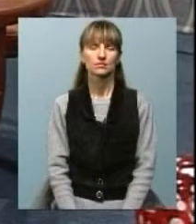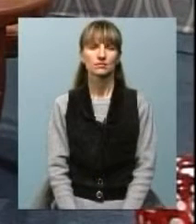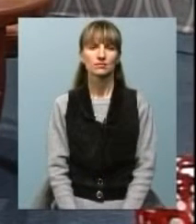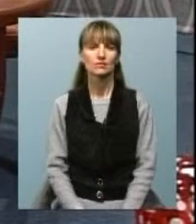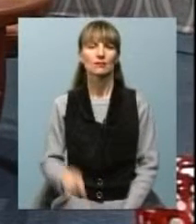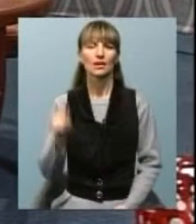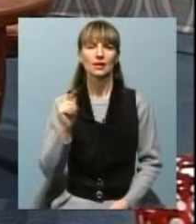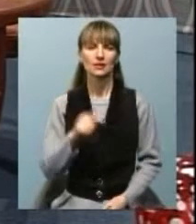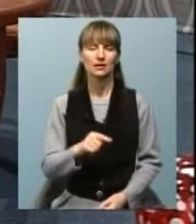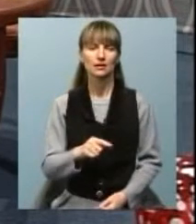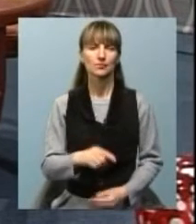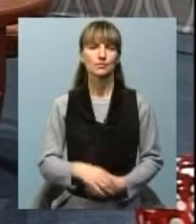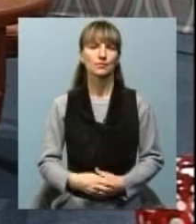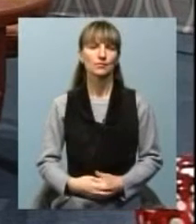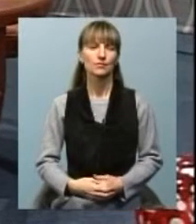Вони